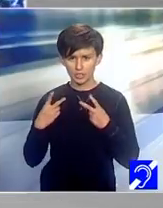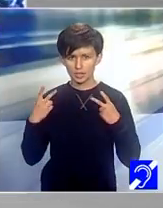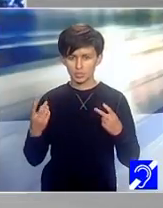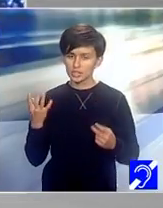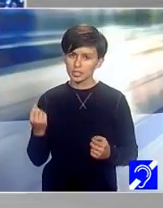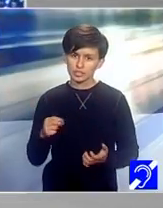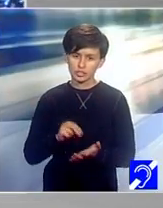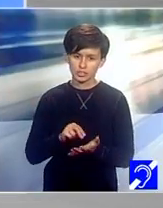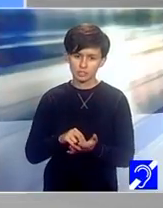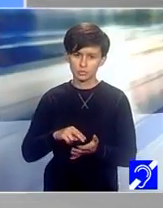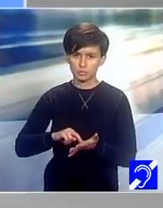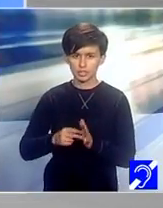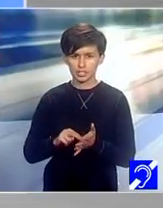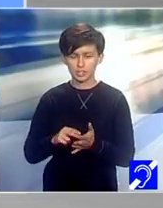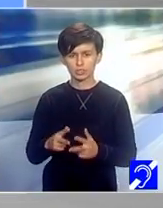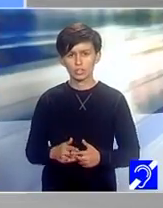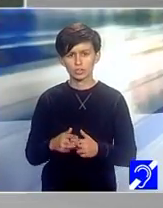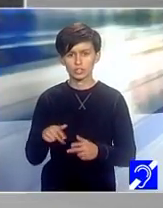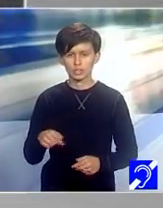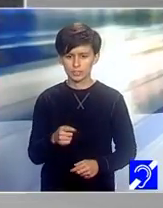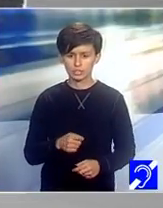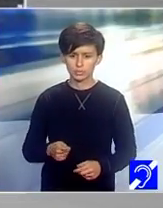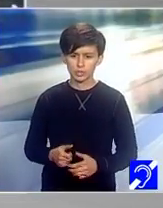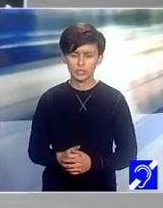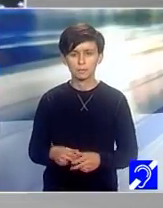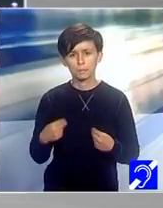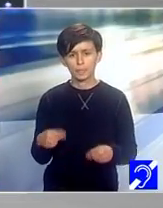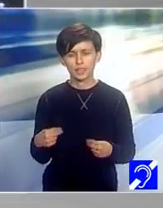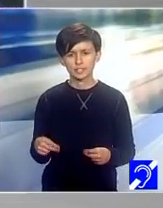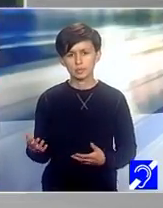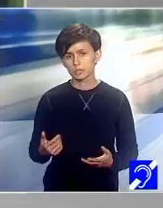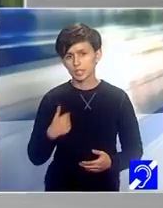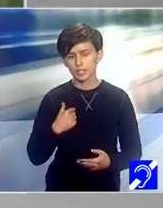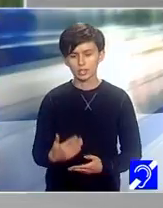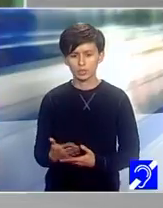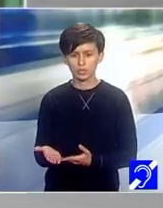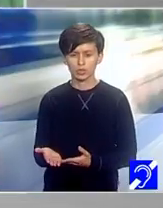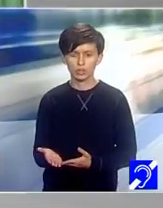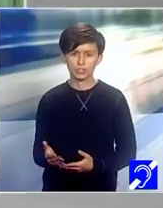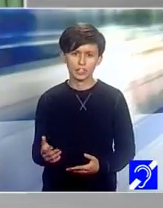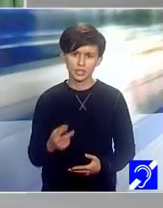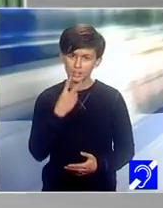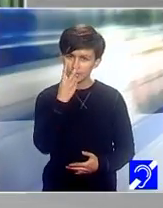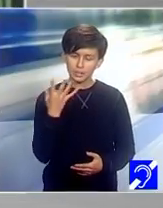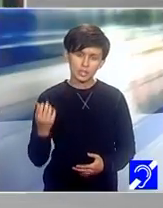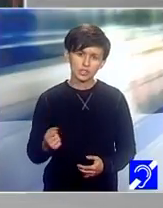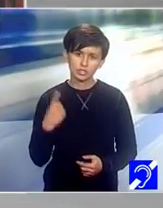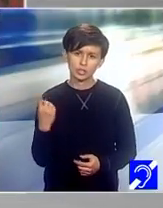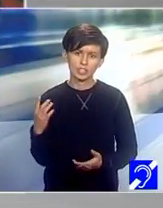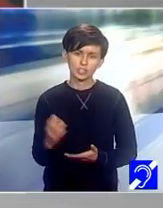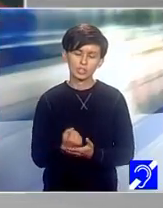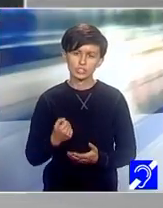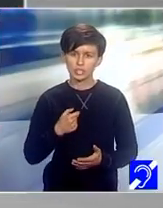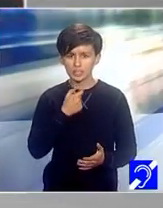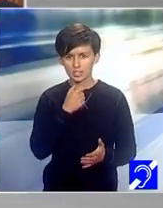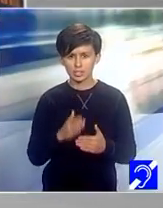îți propui să rezolvi cu ajutorul acestui proiect. Iar exemplul pe care pot să-l dau, haideți să vedem ce orașe au câștigat în ultimii ani. Păi,